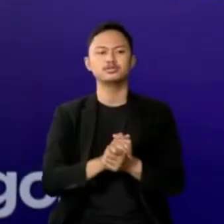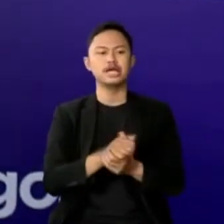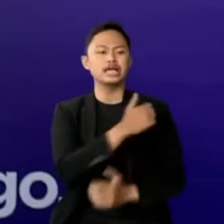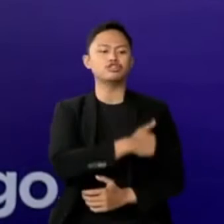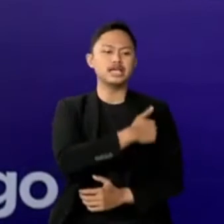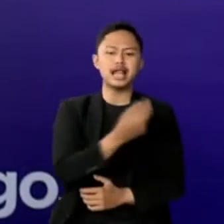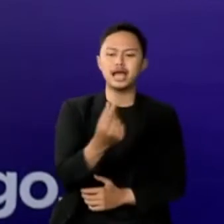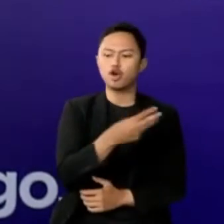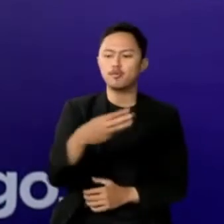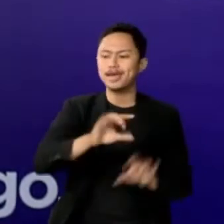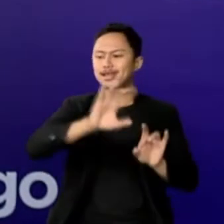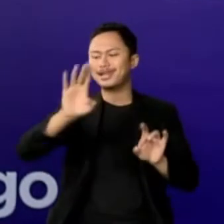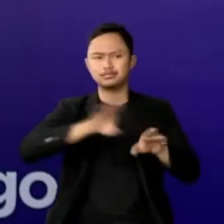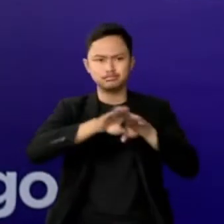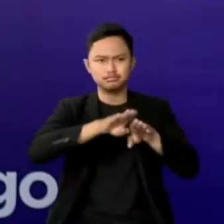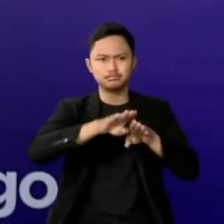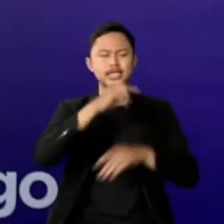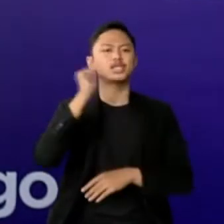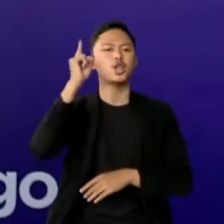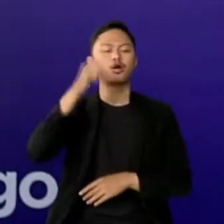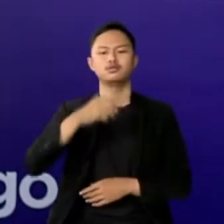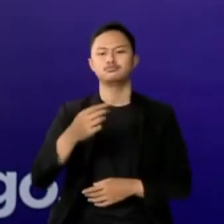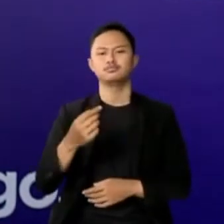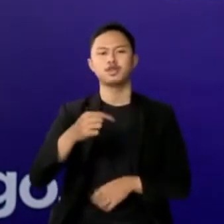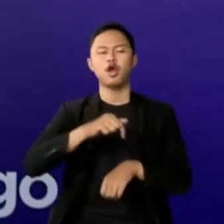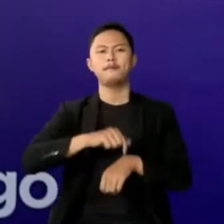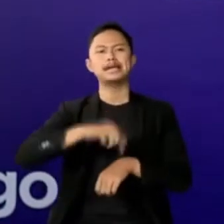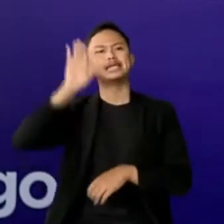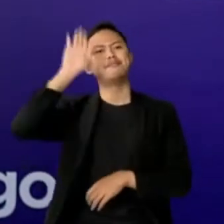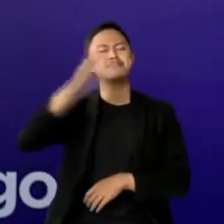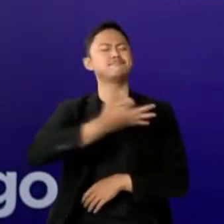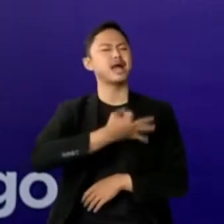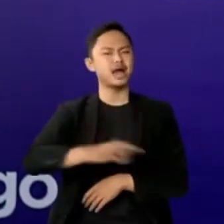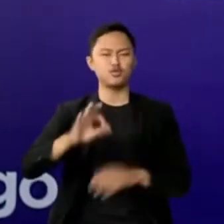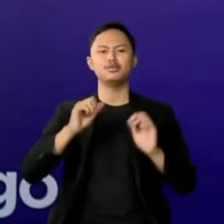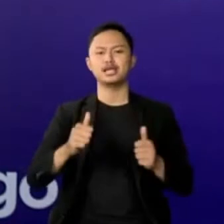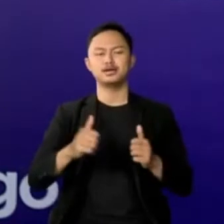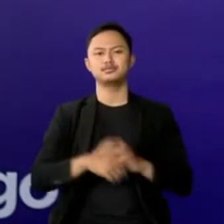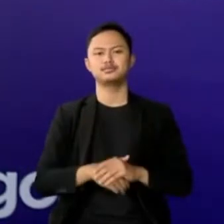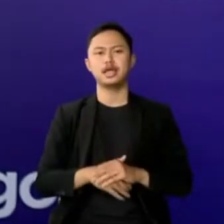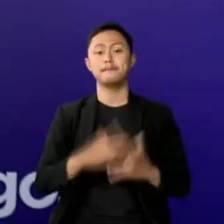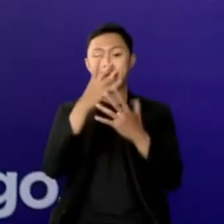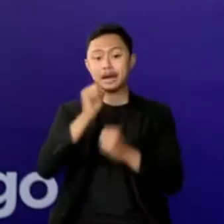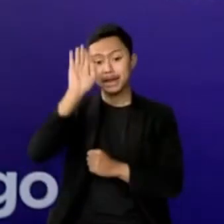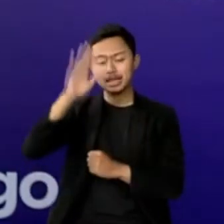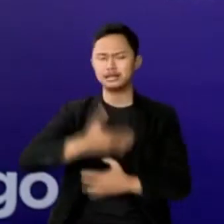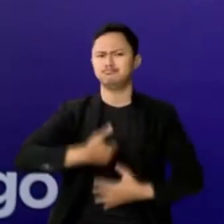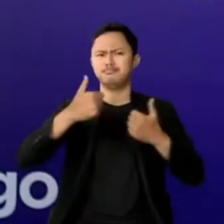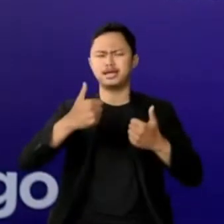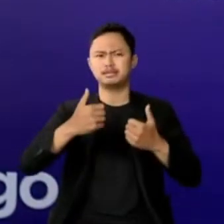ekonominya Insyaallah kita harus punya masa depan baru yang harusnya lebih lebih baik lebih seimbang